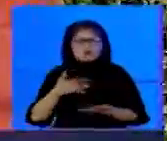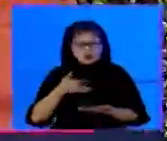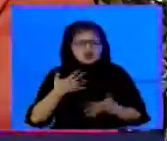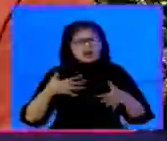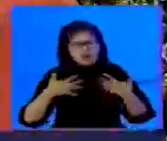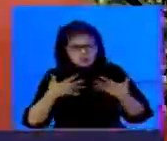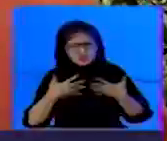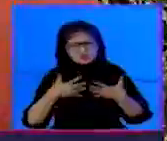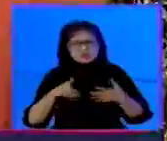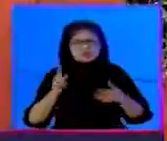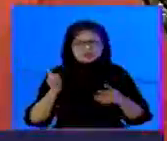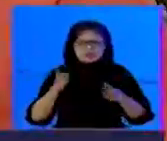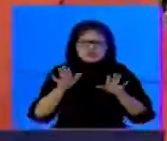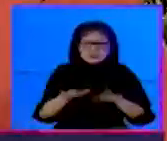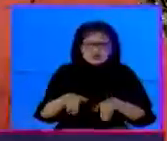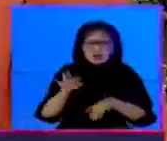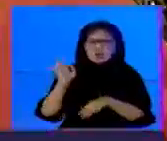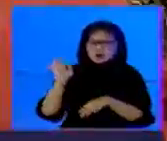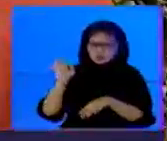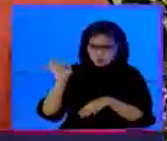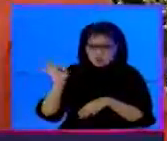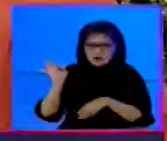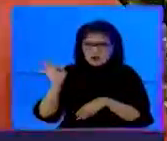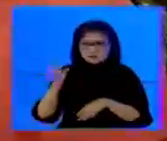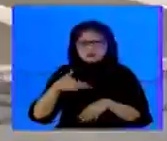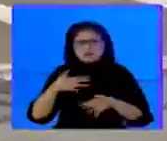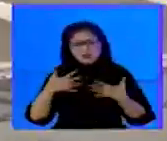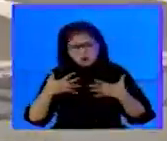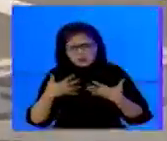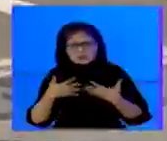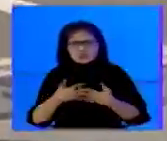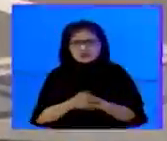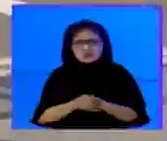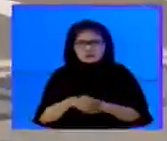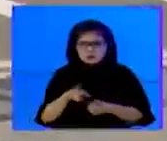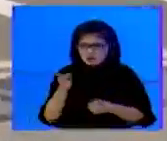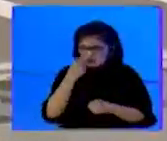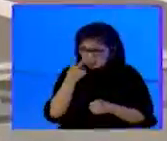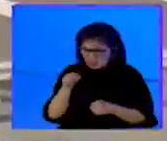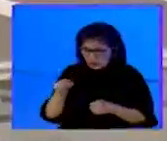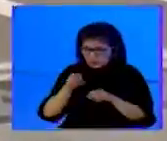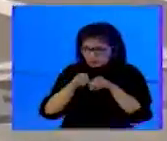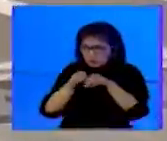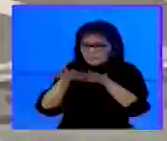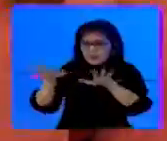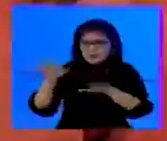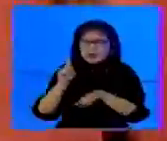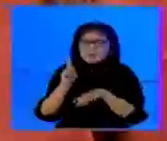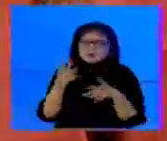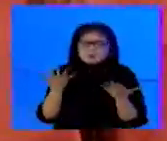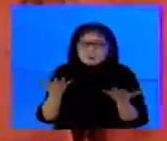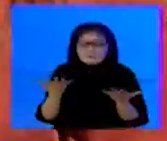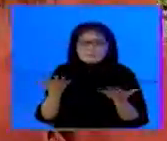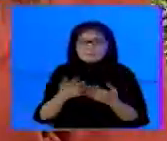tinggal sama orang tua kan, jadi agak was-was juga kalau mau keluar-keluar. Kalau Kakak melihatnya persebaran ini karena apa sih